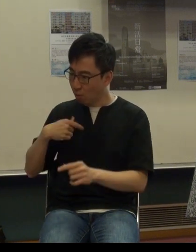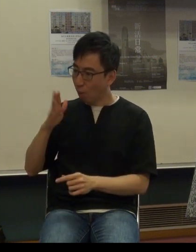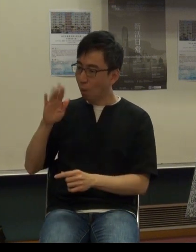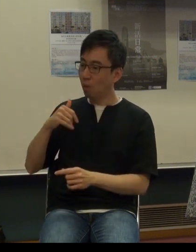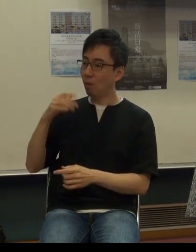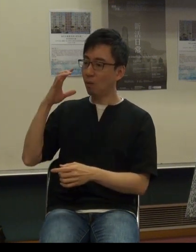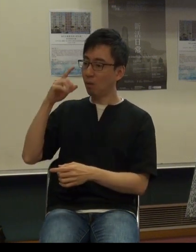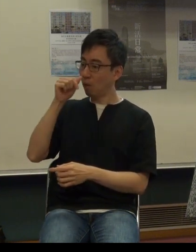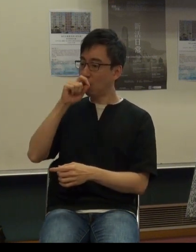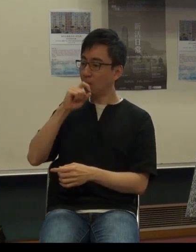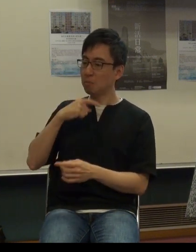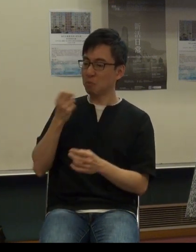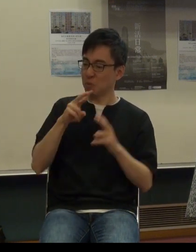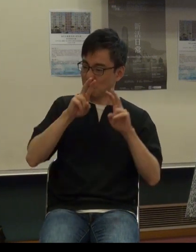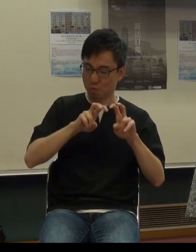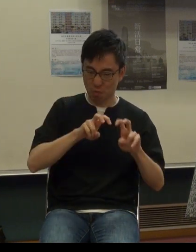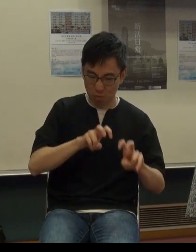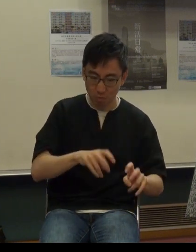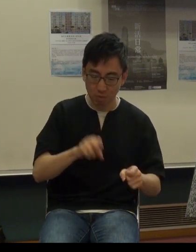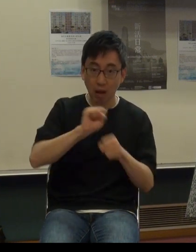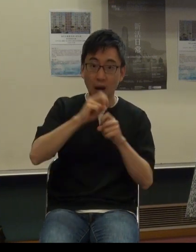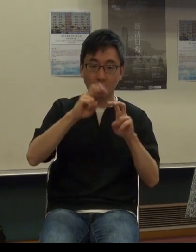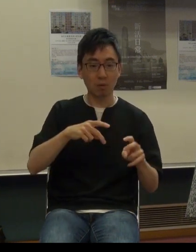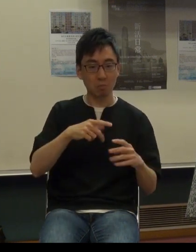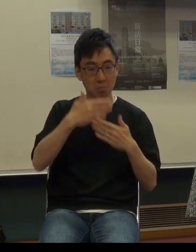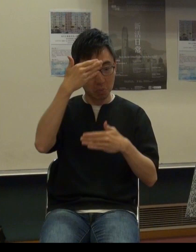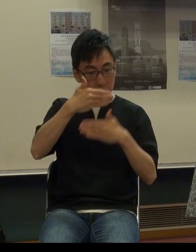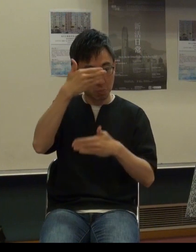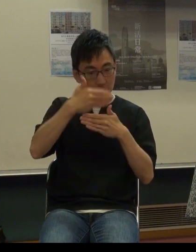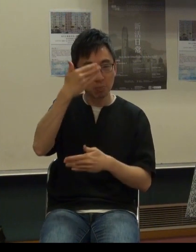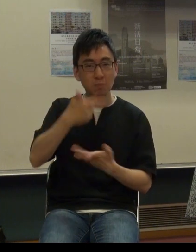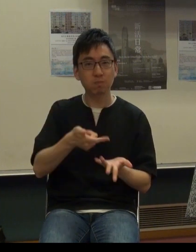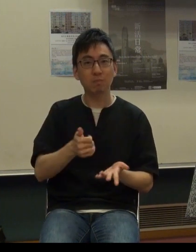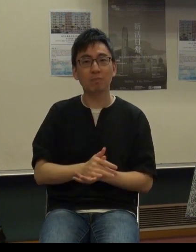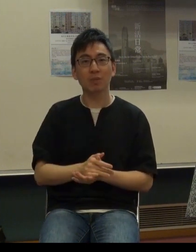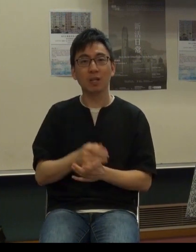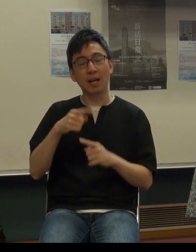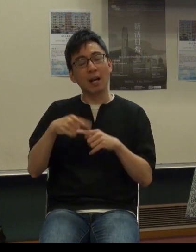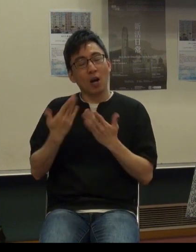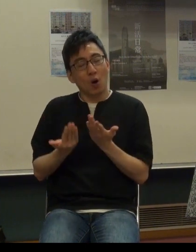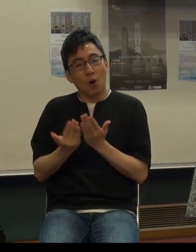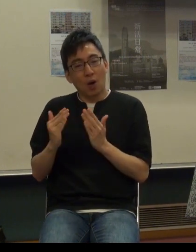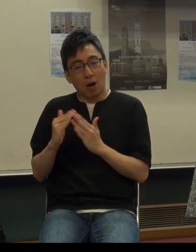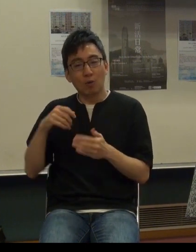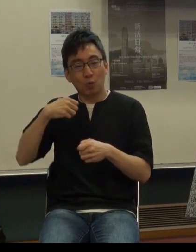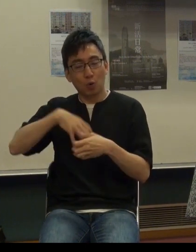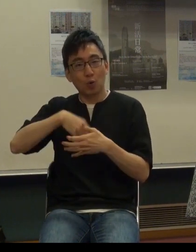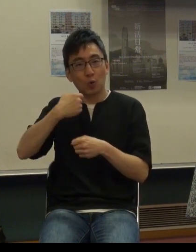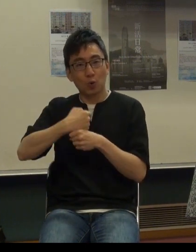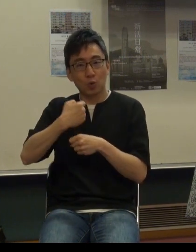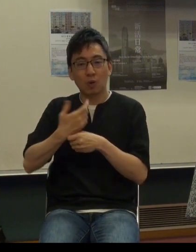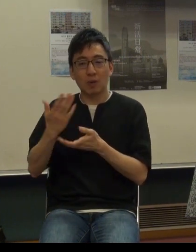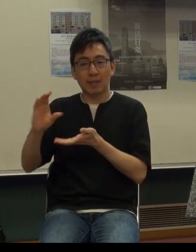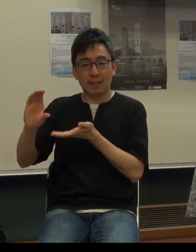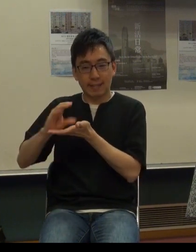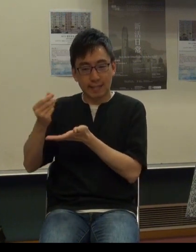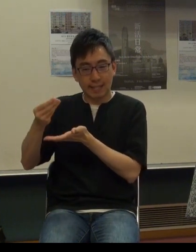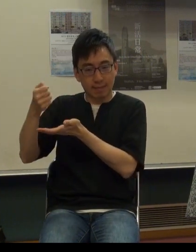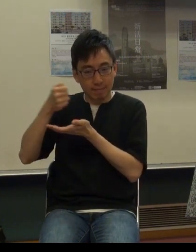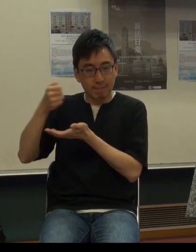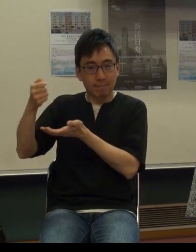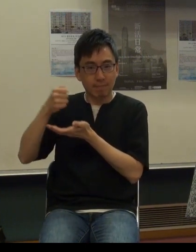趣而繼續找下去的，咁越找越多嘅。咁當然啦，我哋喺學校做嘢就會，我哋有多啲嘅資源，或者我哋知道嗰個揾呢啲咁嘅